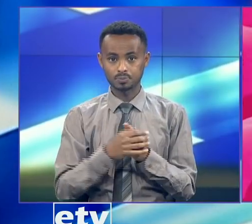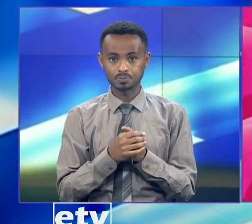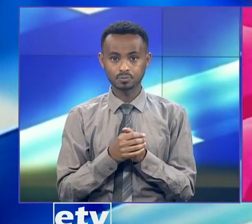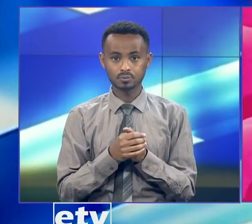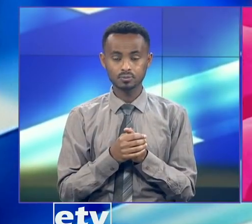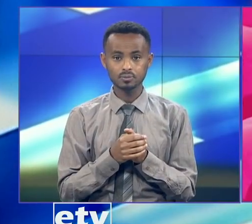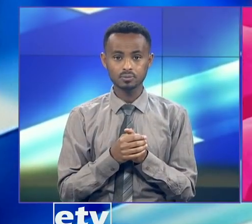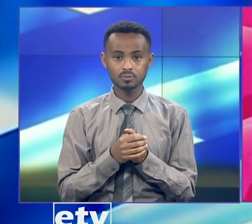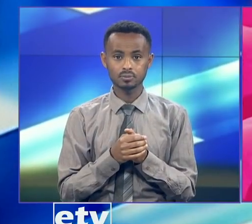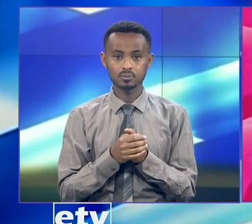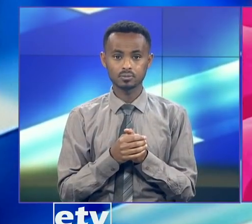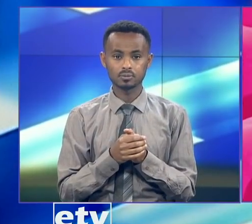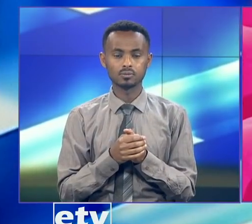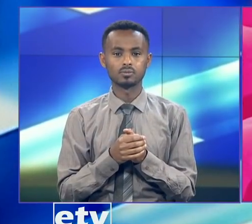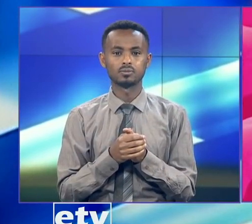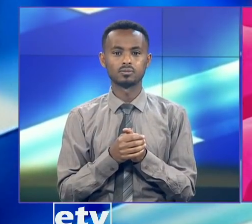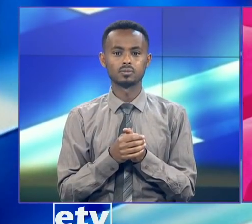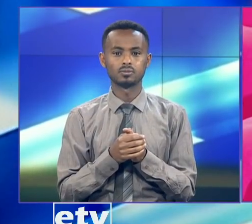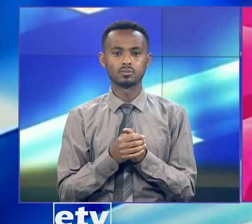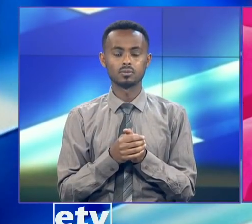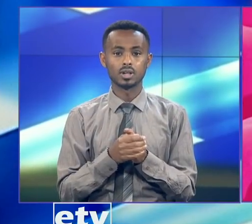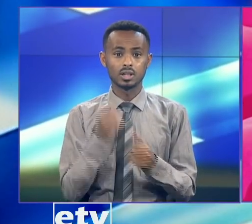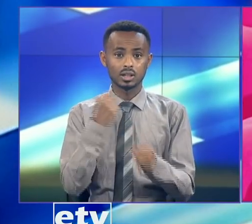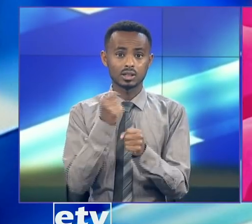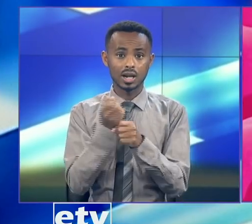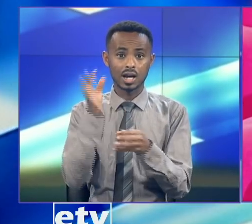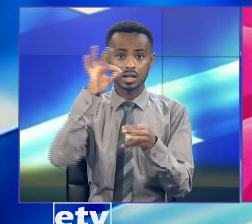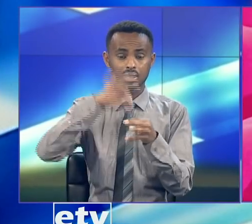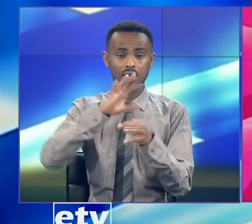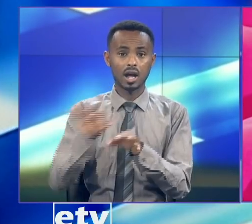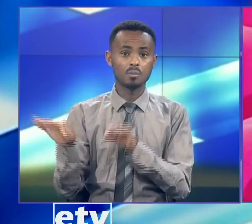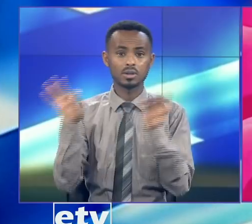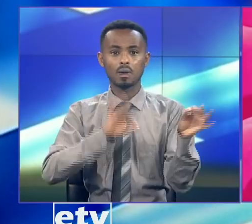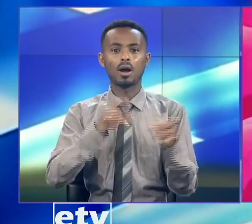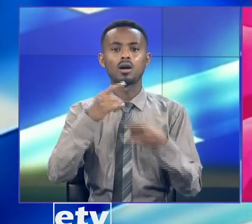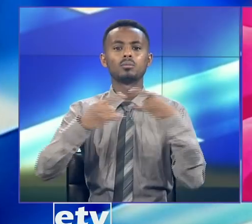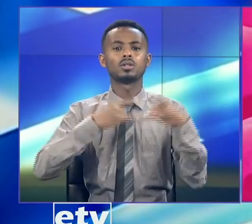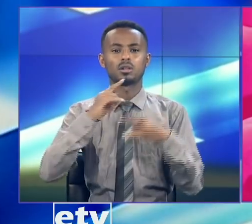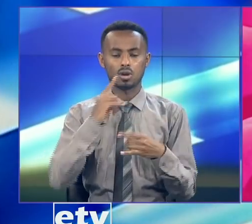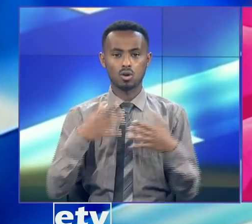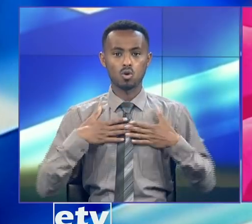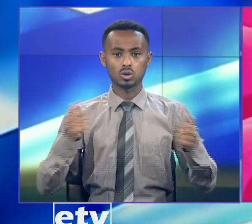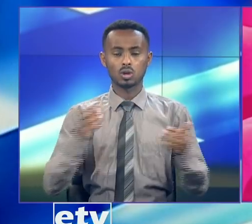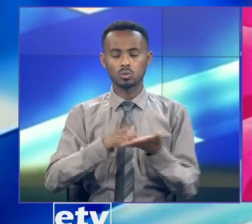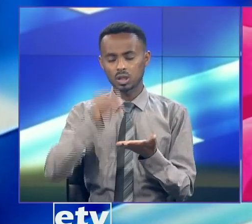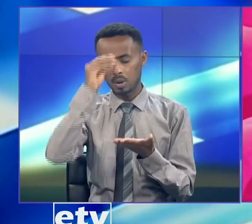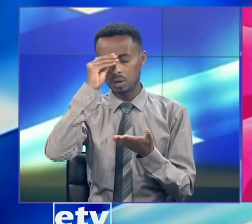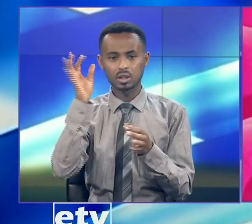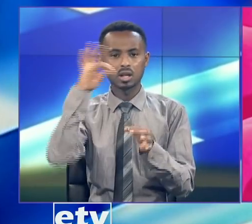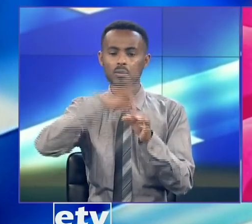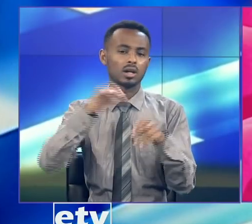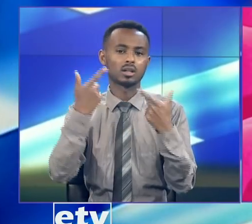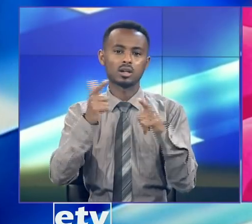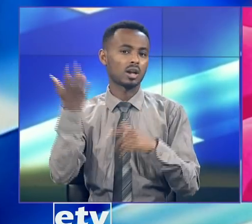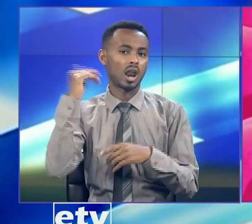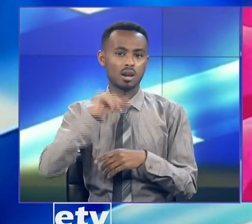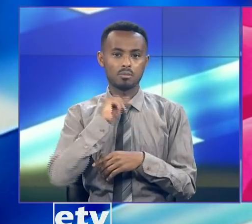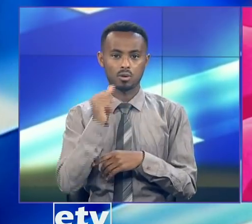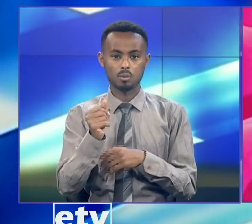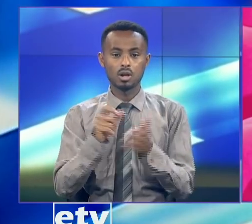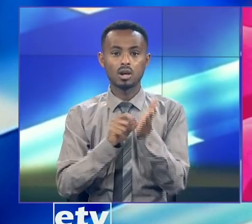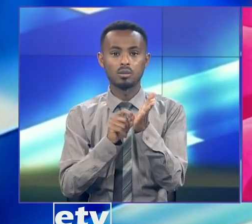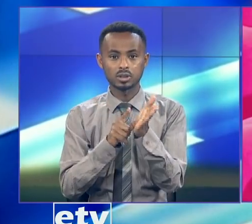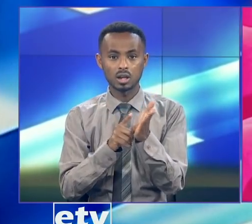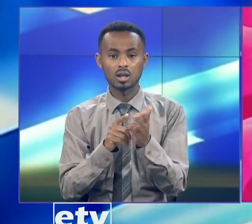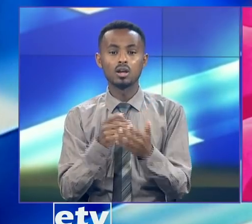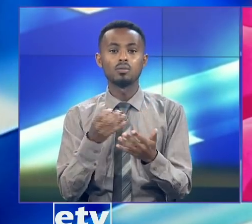ዘመድ ለለውም አውልኾነ ቢሮ ልፈልጥቦ የሥራ ቅጥርና ምደባ በዘመድ ነው። ወጣቱ በተማረበት የመቀጠር እድል አልነበረውም።